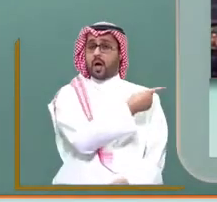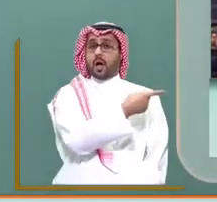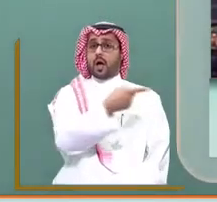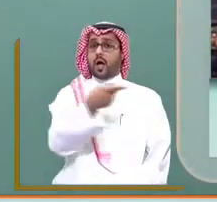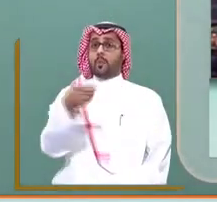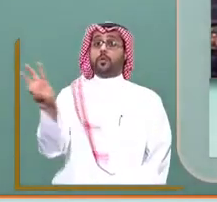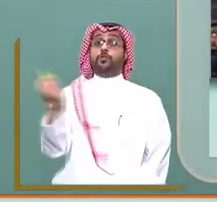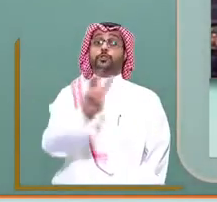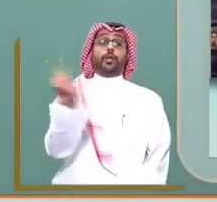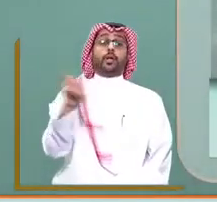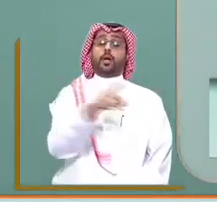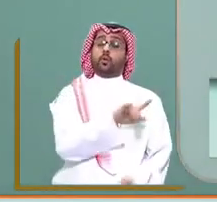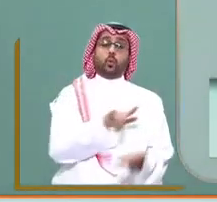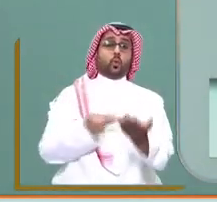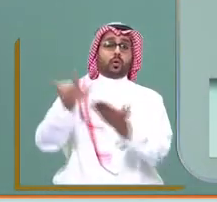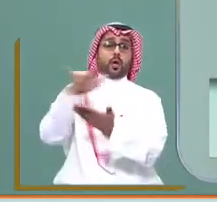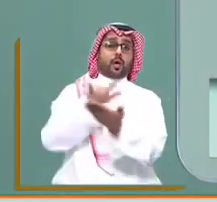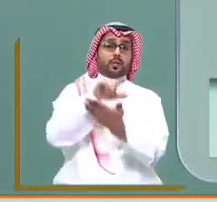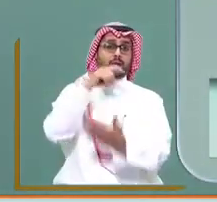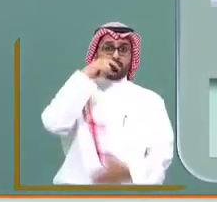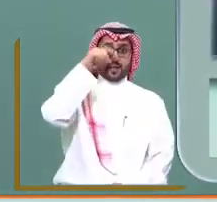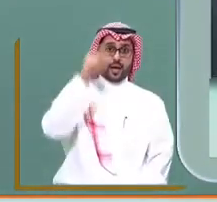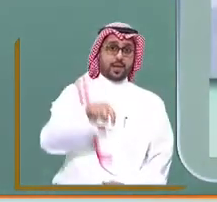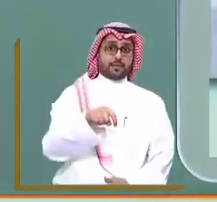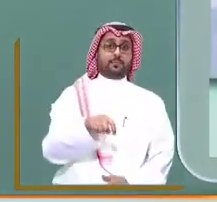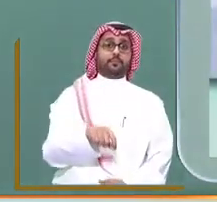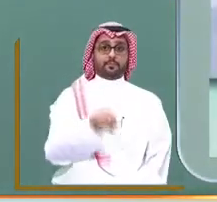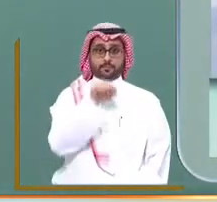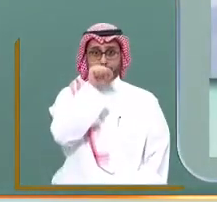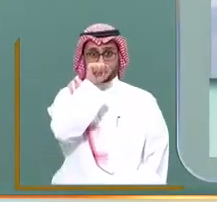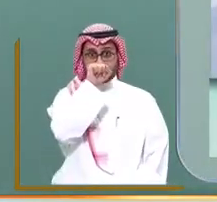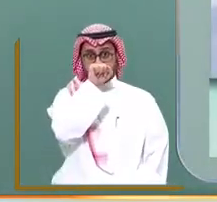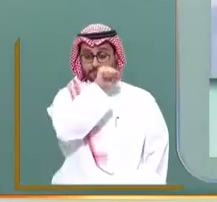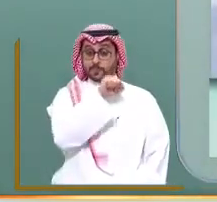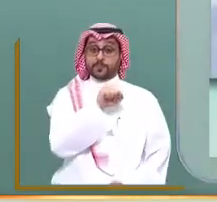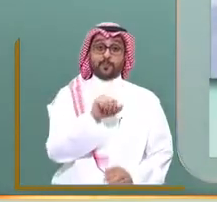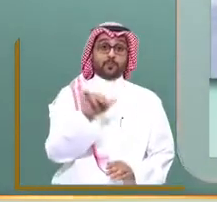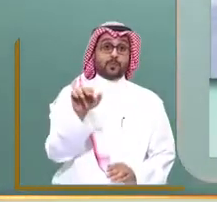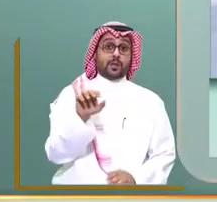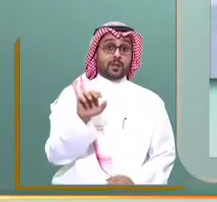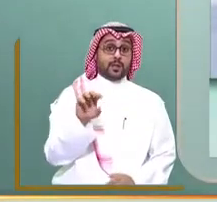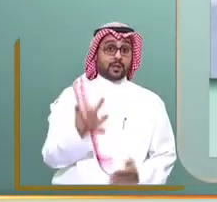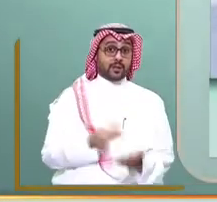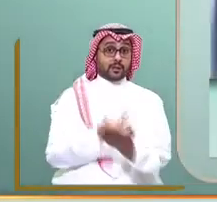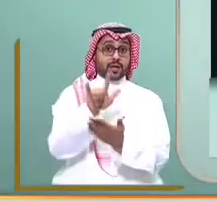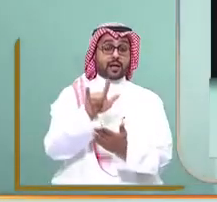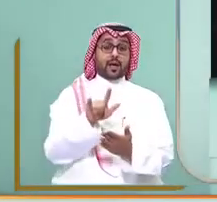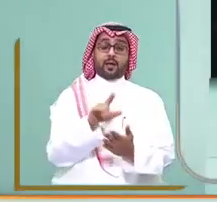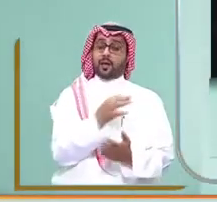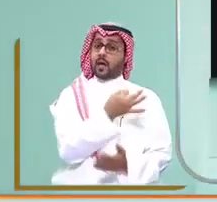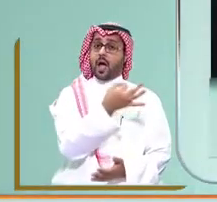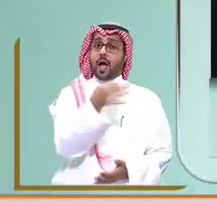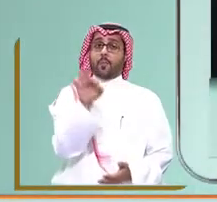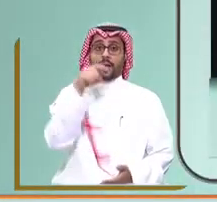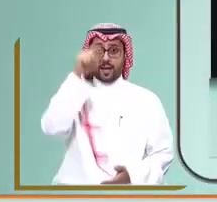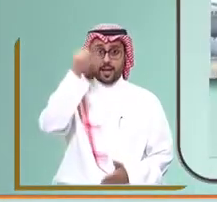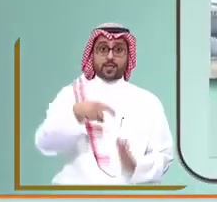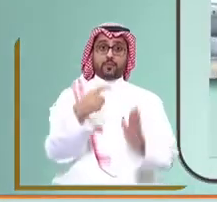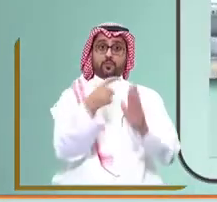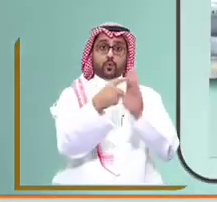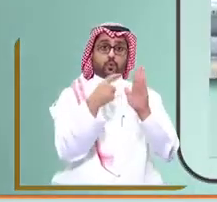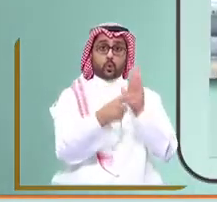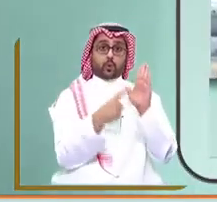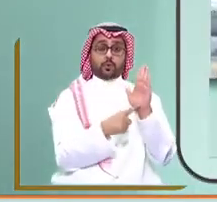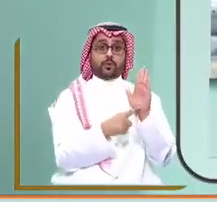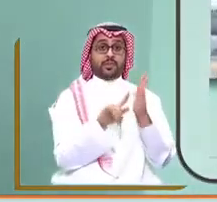الطيران العاملة في مطارات المملكة بما فيها الطيران العام والطيران الخاص للتحديث الجديد الذي ينص